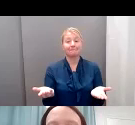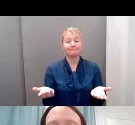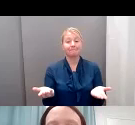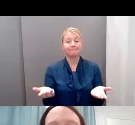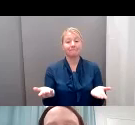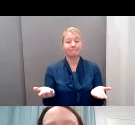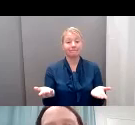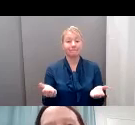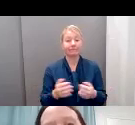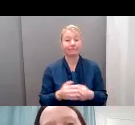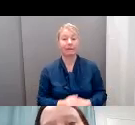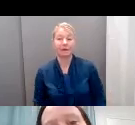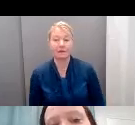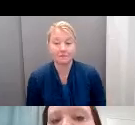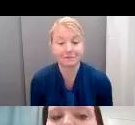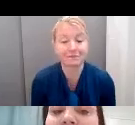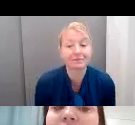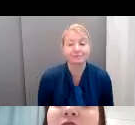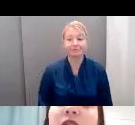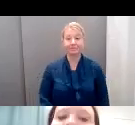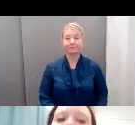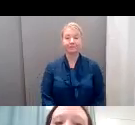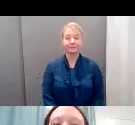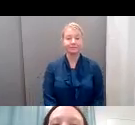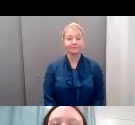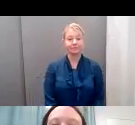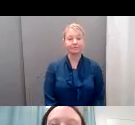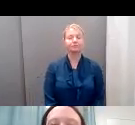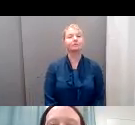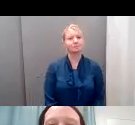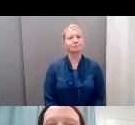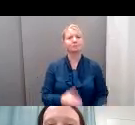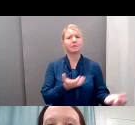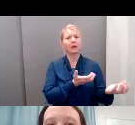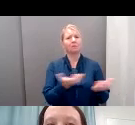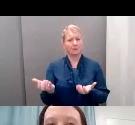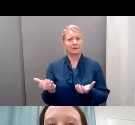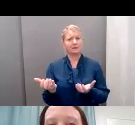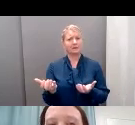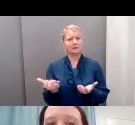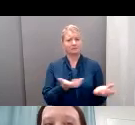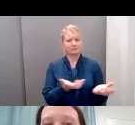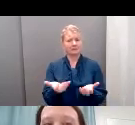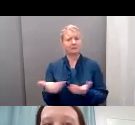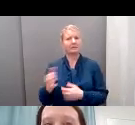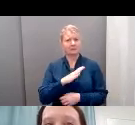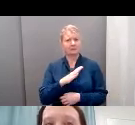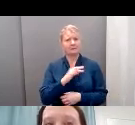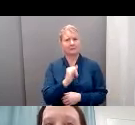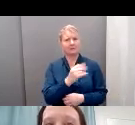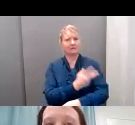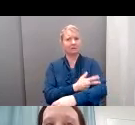har vi då sett bristande sexuell hälsa, att personer upplever